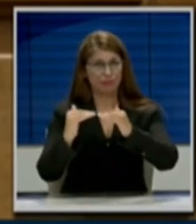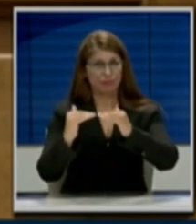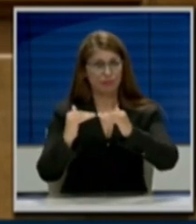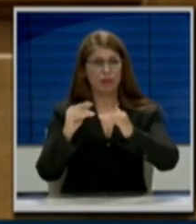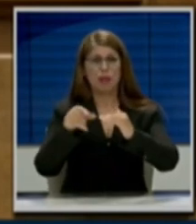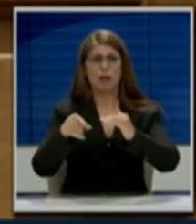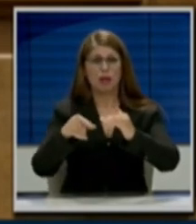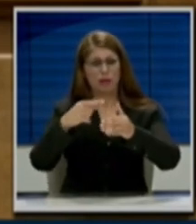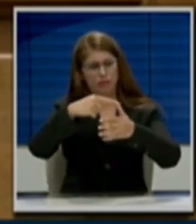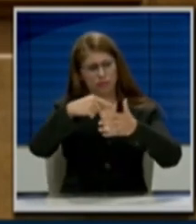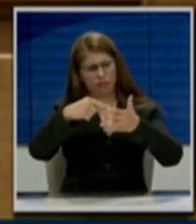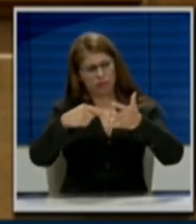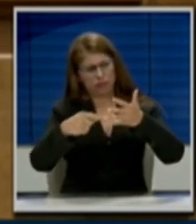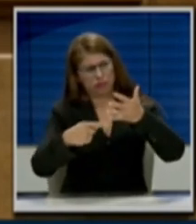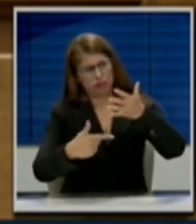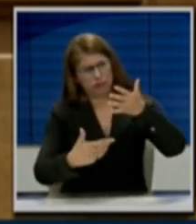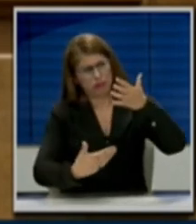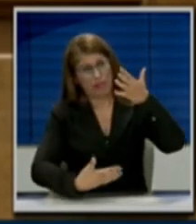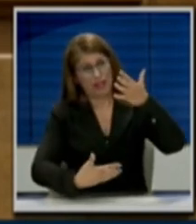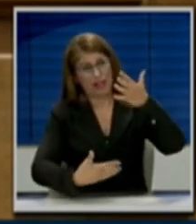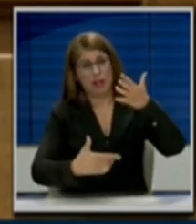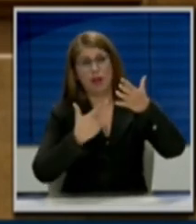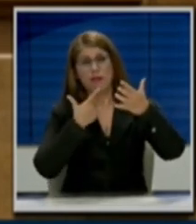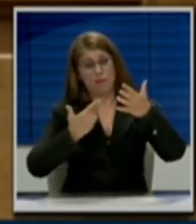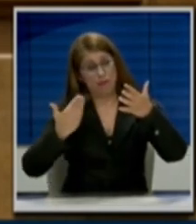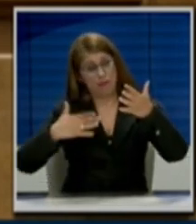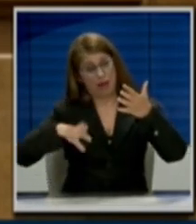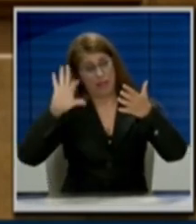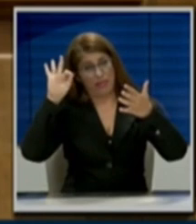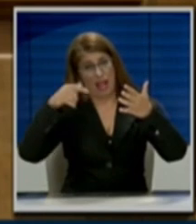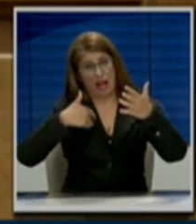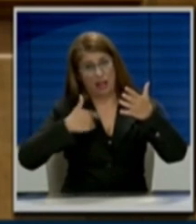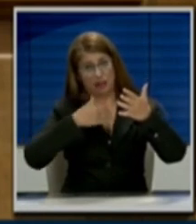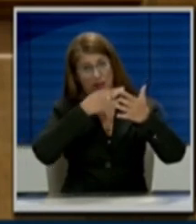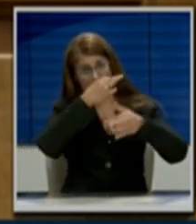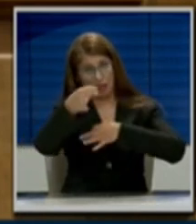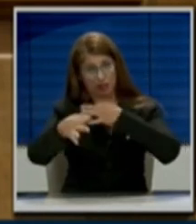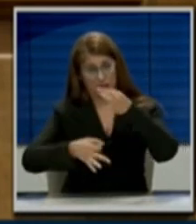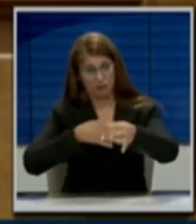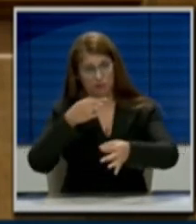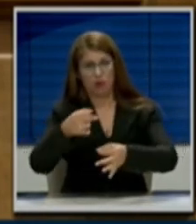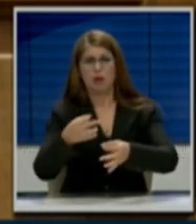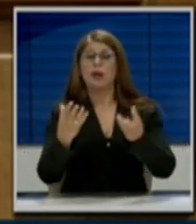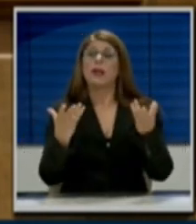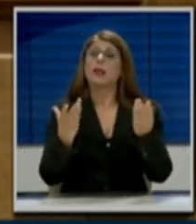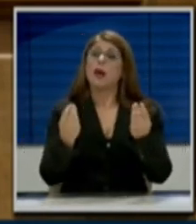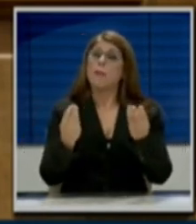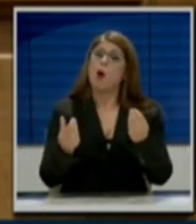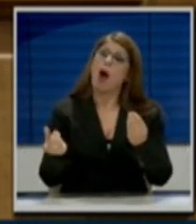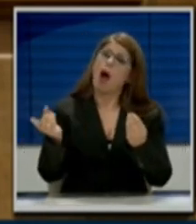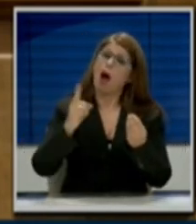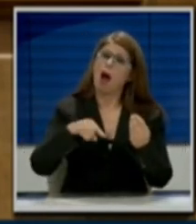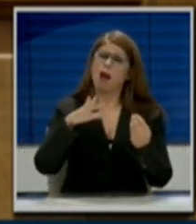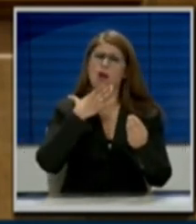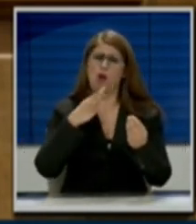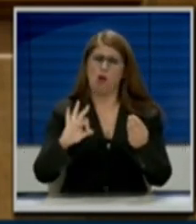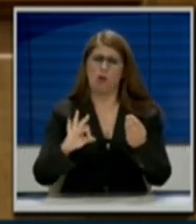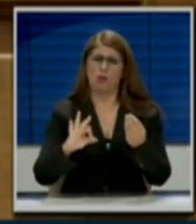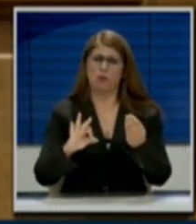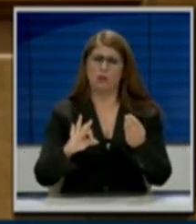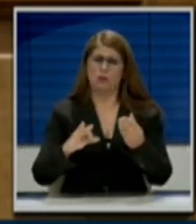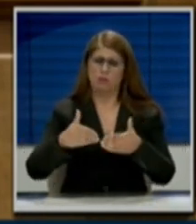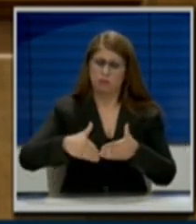λόγους που επέλεξα να προκρίνω και για πολλούς άλλους που επέλεξα να αναπτύξω